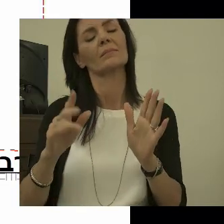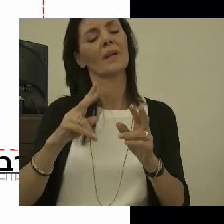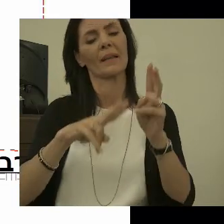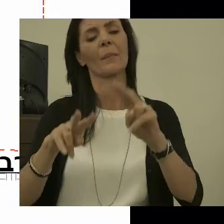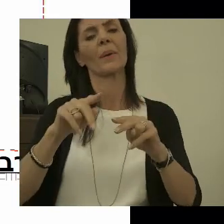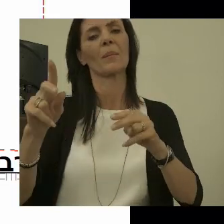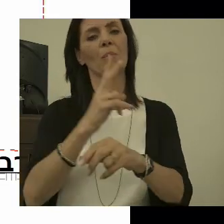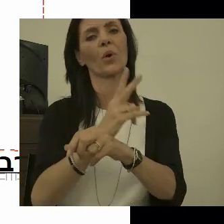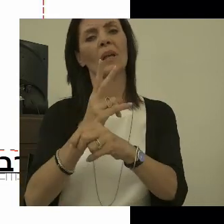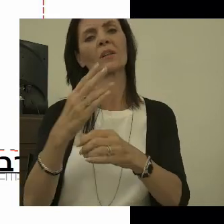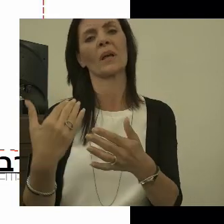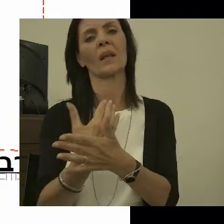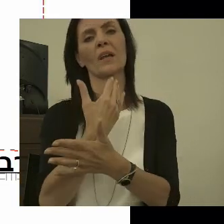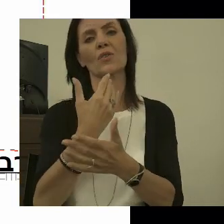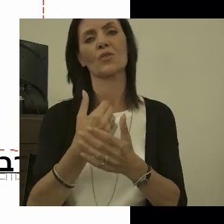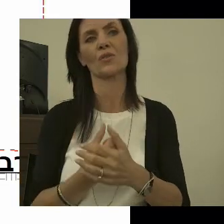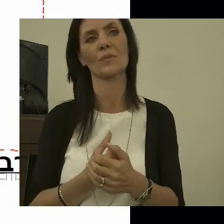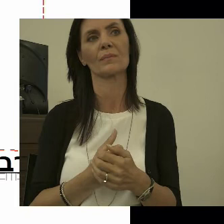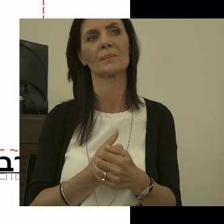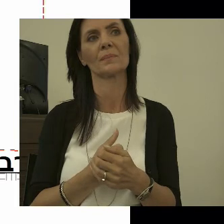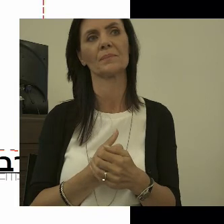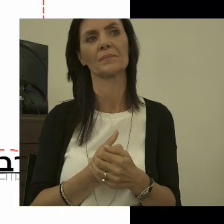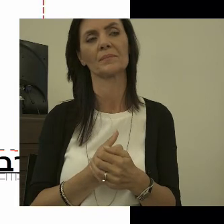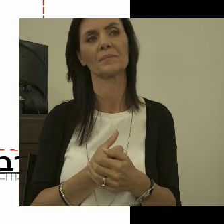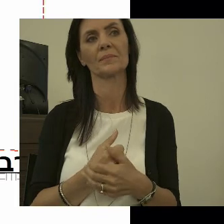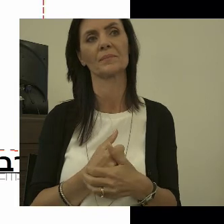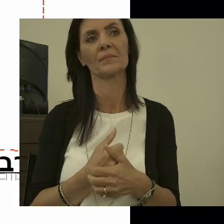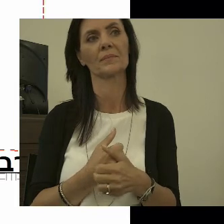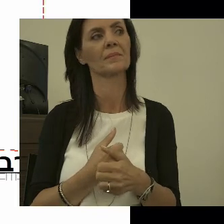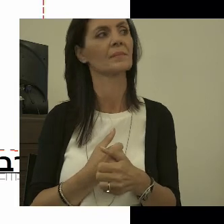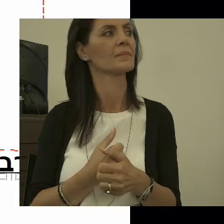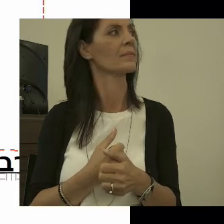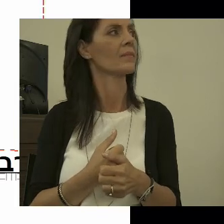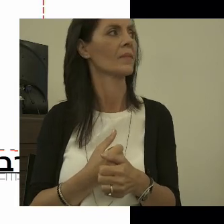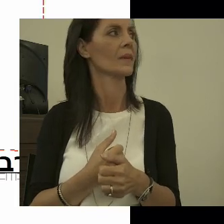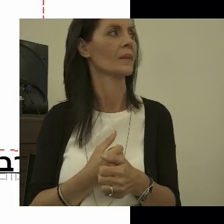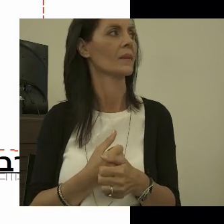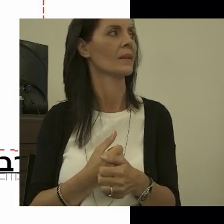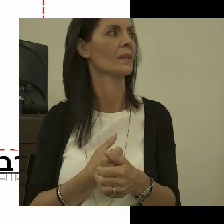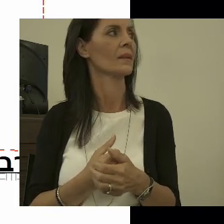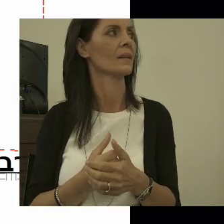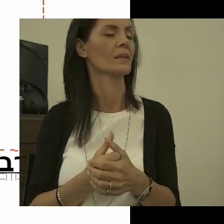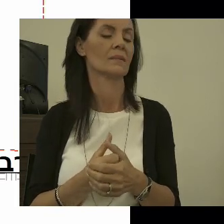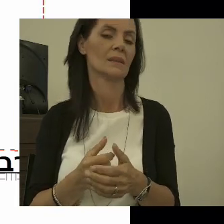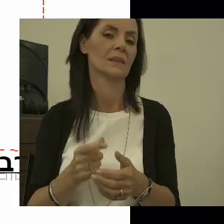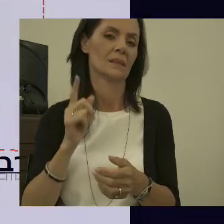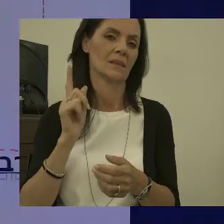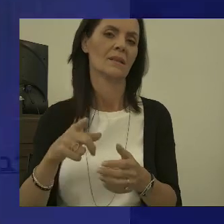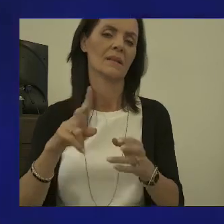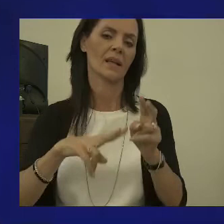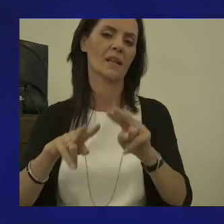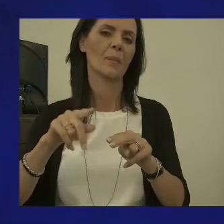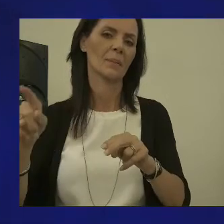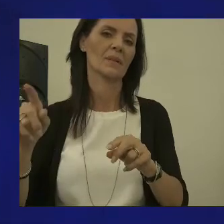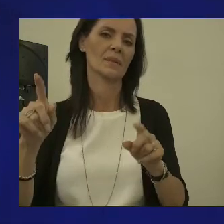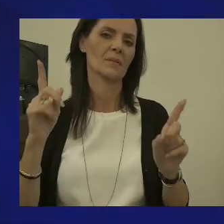אבל תראה רגע את הדרומית. זה לא מידתי להוריד אותו. לא, אנחנו יכולים לטפל בזה אם תיתנו לנו את הקרדיט מול היזם. כן, תראה